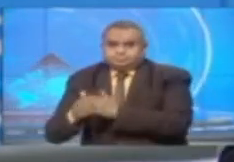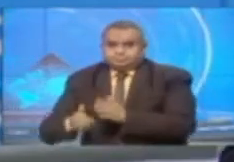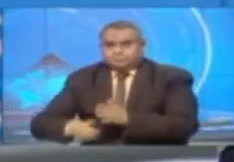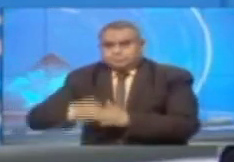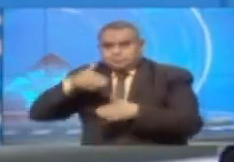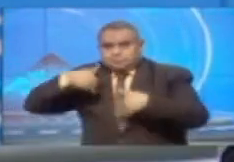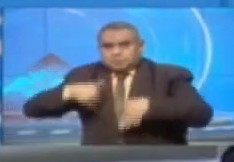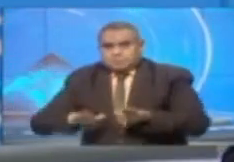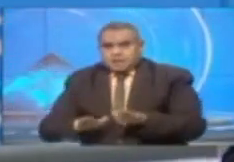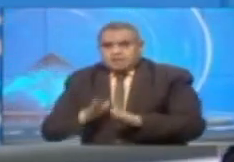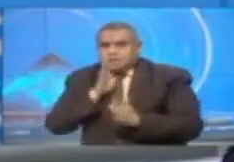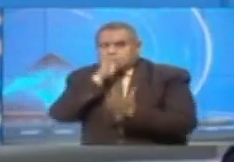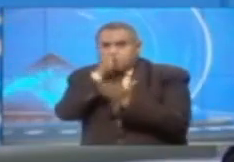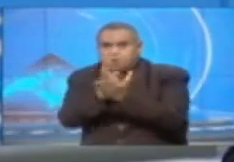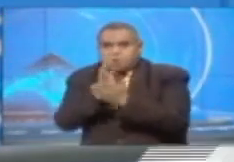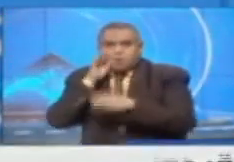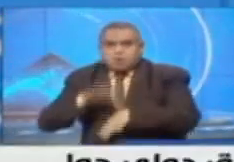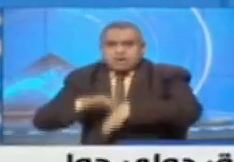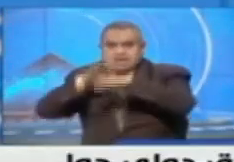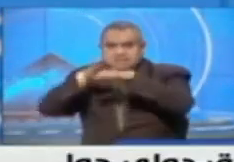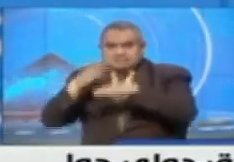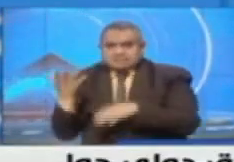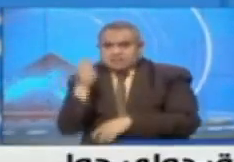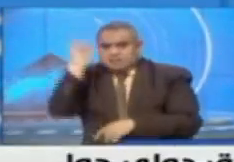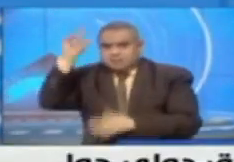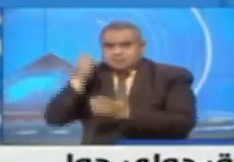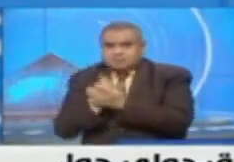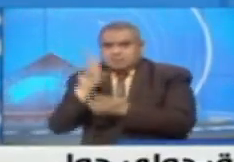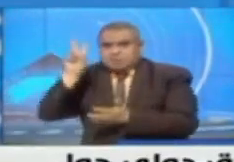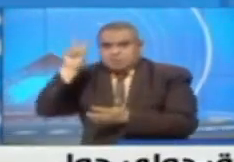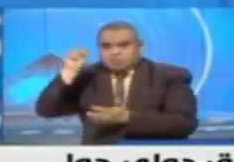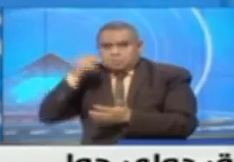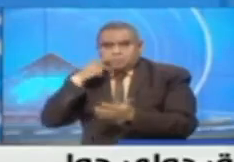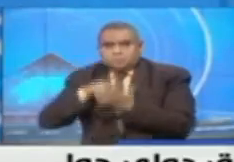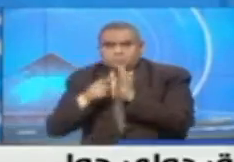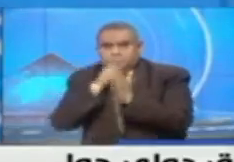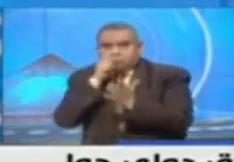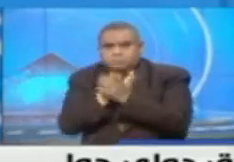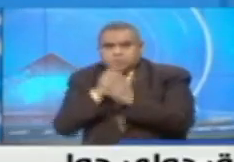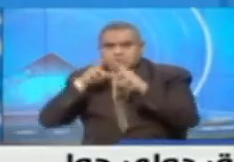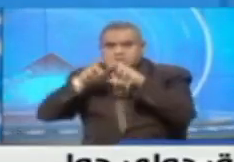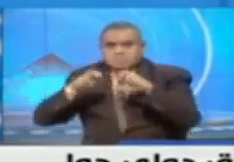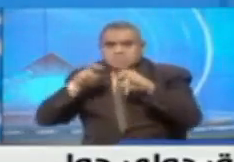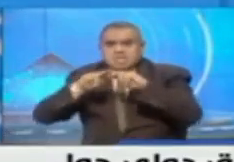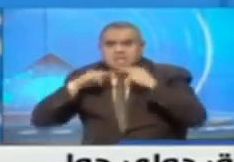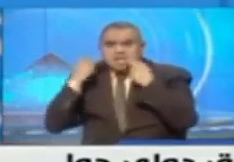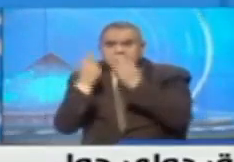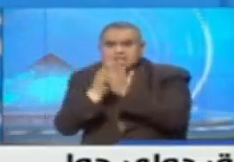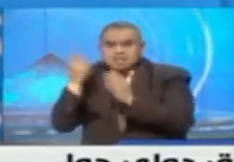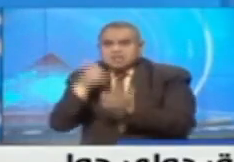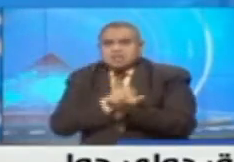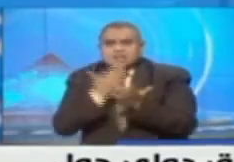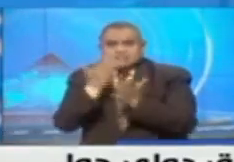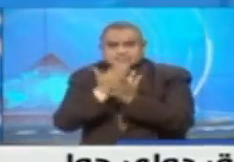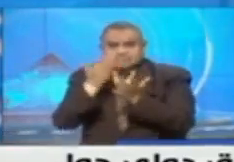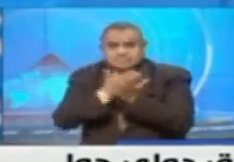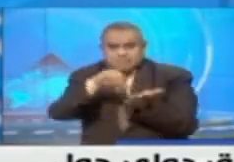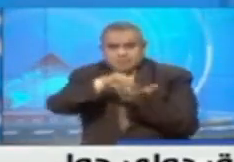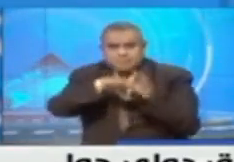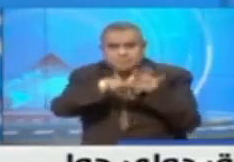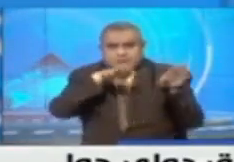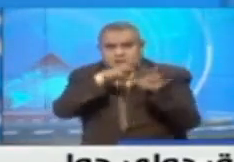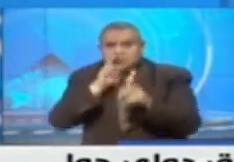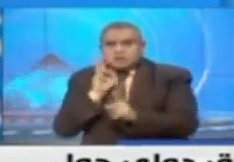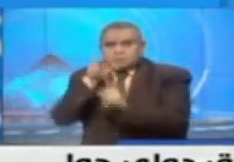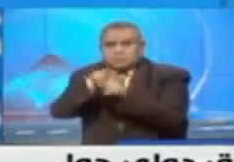أجاز مجلس حقوق الإنسان التابع للأمم المتحدة إجراء تحقيق دولي حول قمع السلطات الإيرانية للاحتجاجات